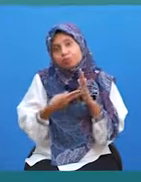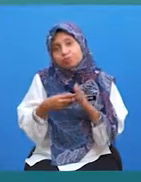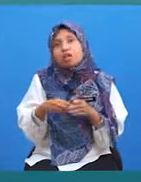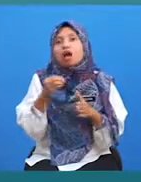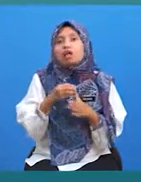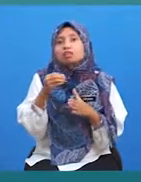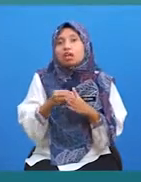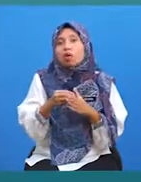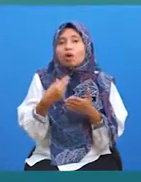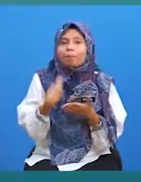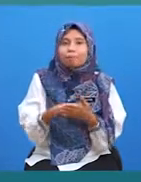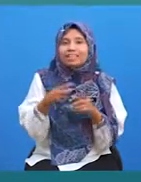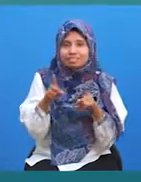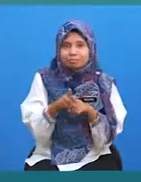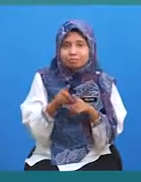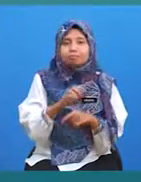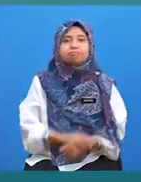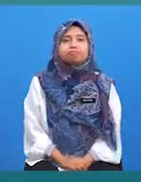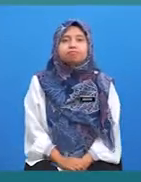atau hampir sama.